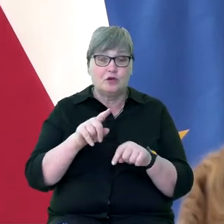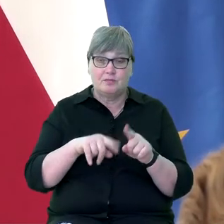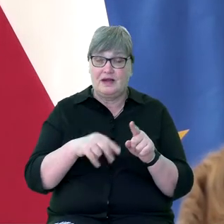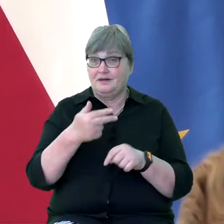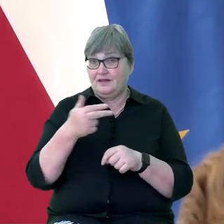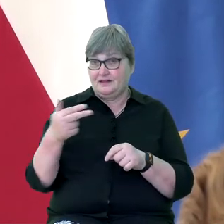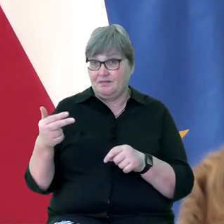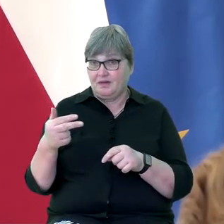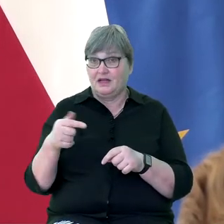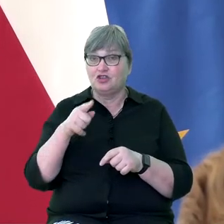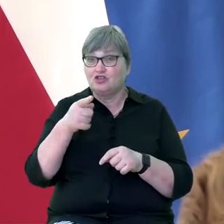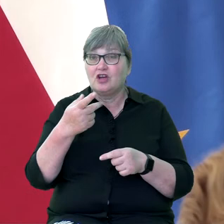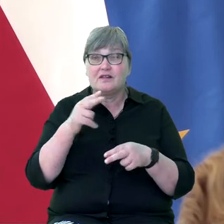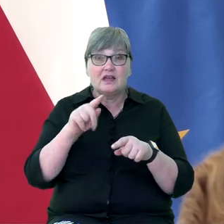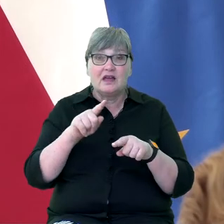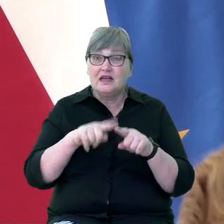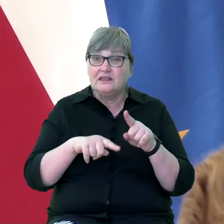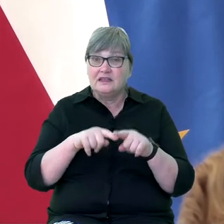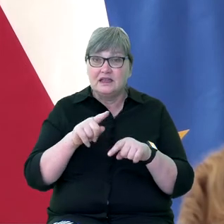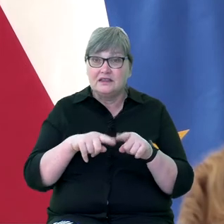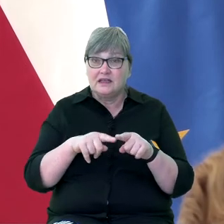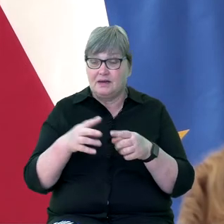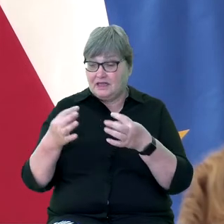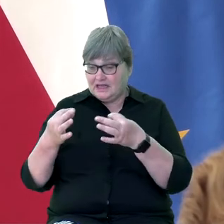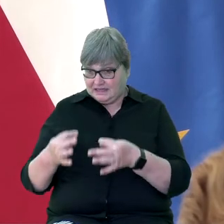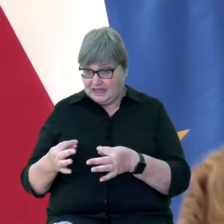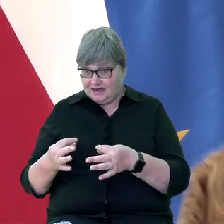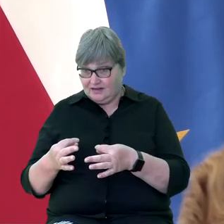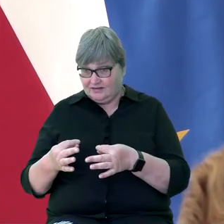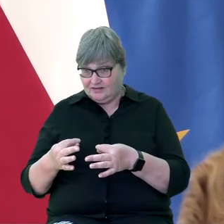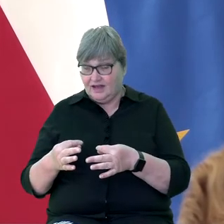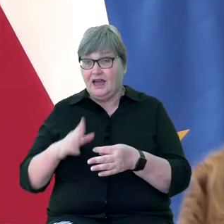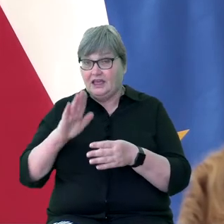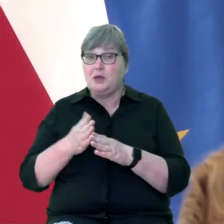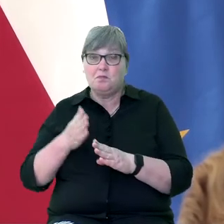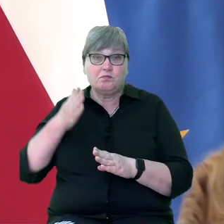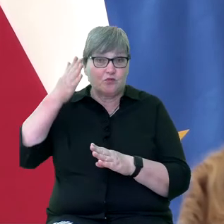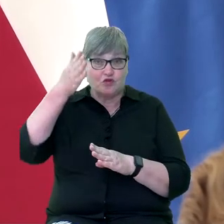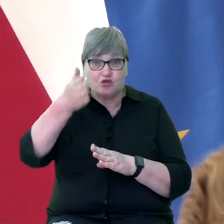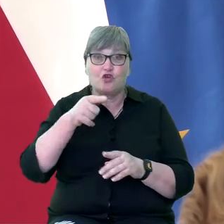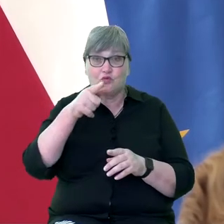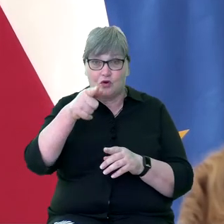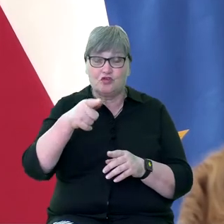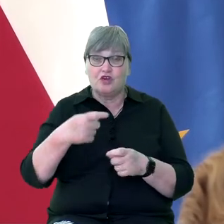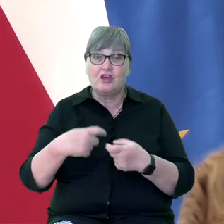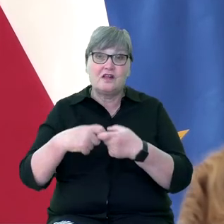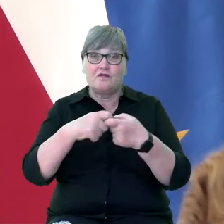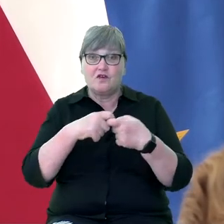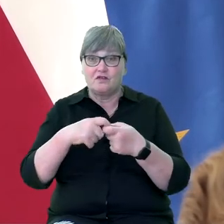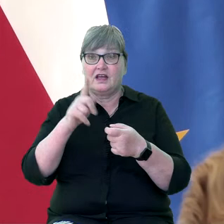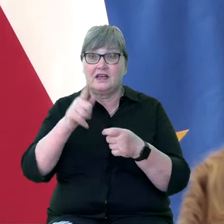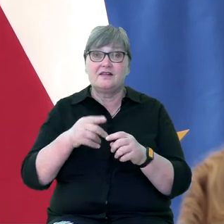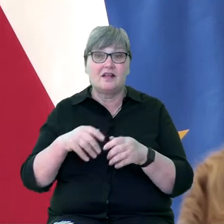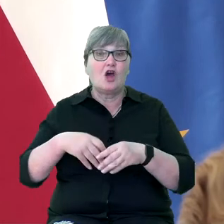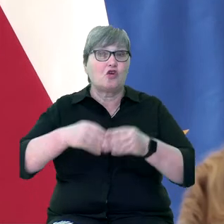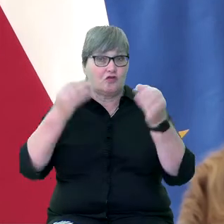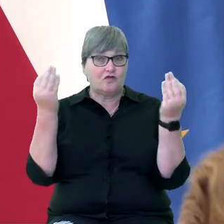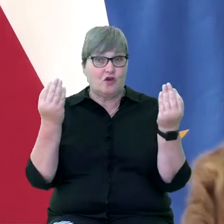w naszej współczesności związane z postępem technologicznym. Ale